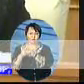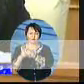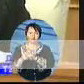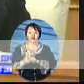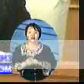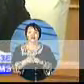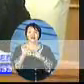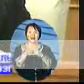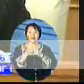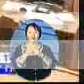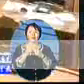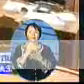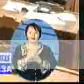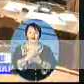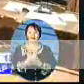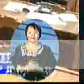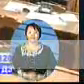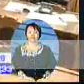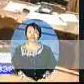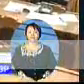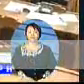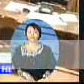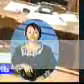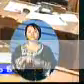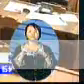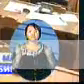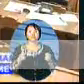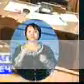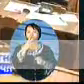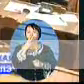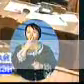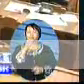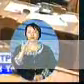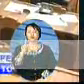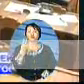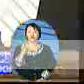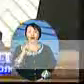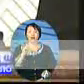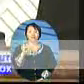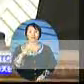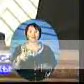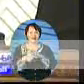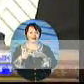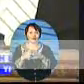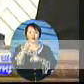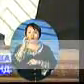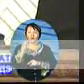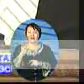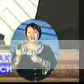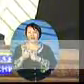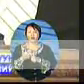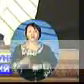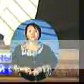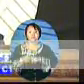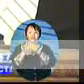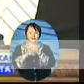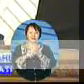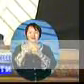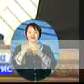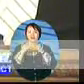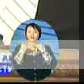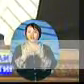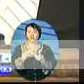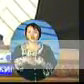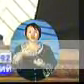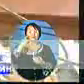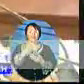бүр төрлөөр нь заагаад өгцөө. За харин тамхины онцгой алган татврыг нэмэгдүүлэх шаардлагатай гэсэн саналыг парламентийн зарим гишүүн гаргаж